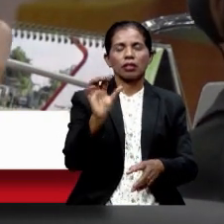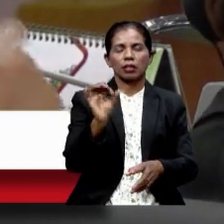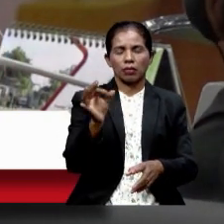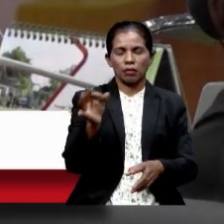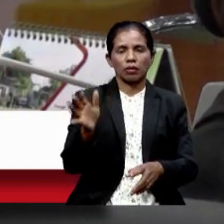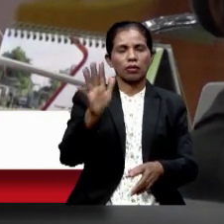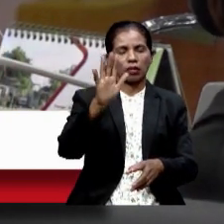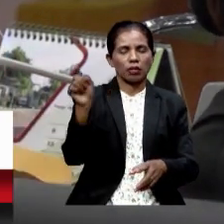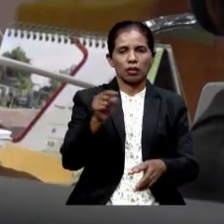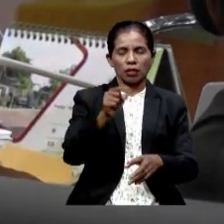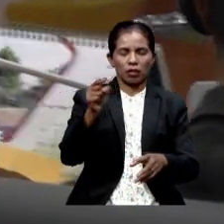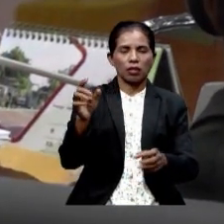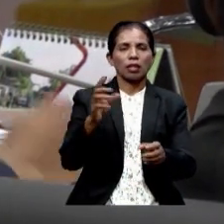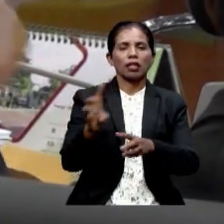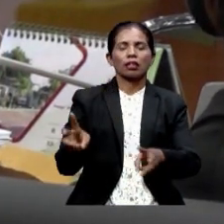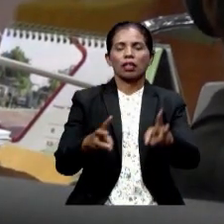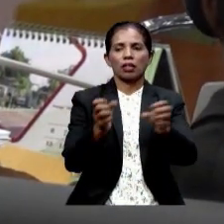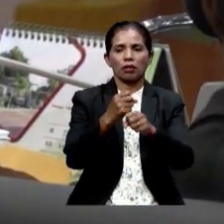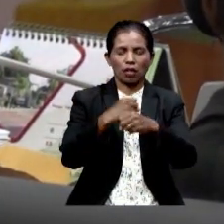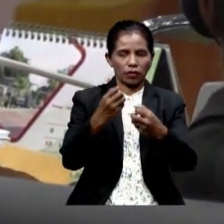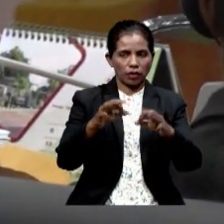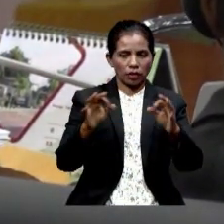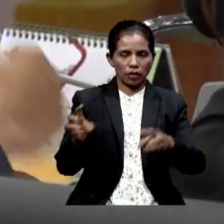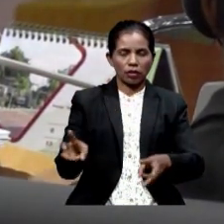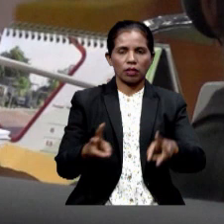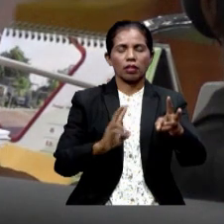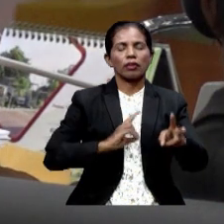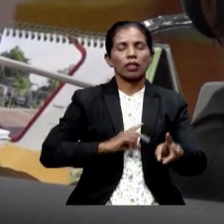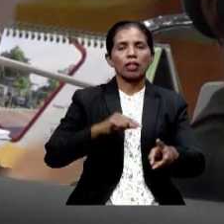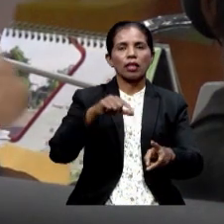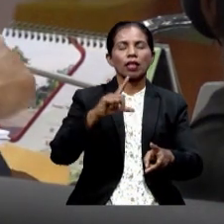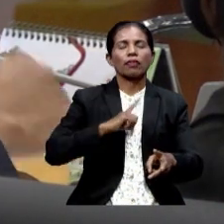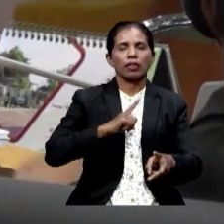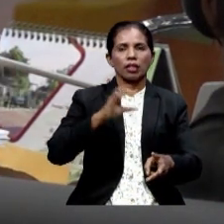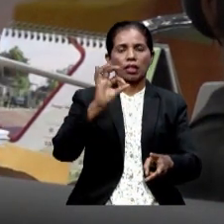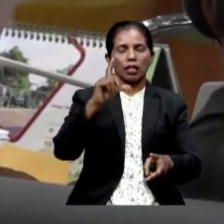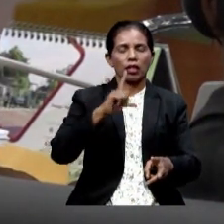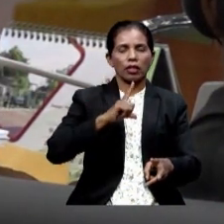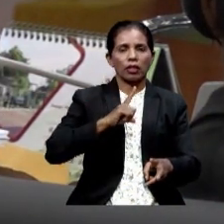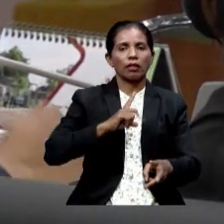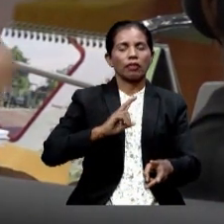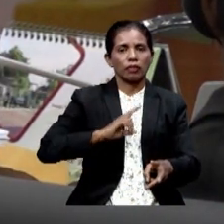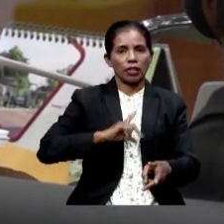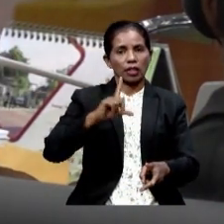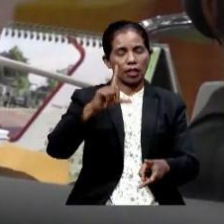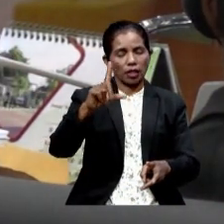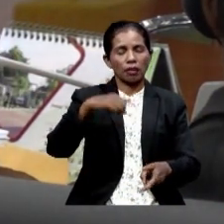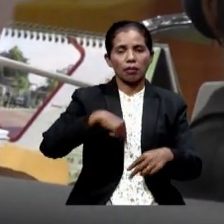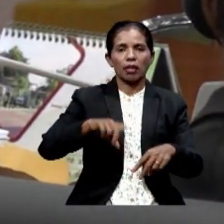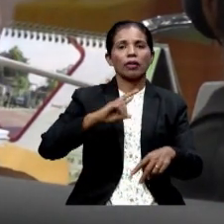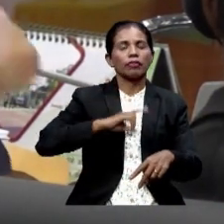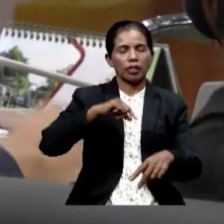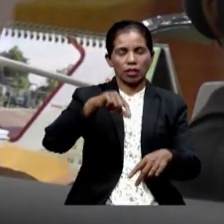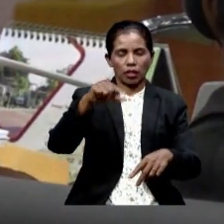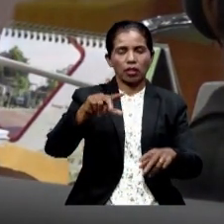ir estrada estrada do concluído tona. Agora estrada usi venilale bavikeke ne, nia patine ele ia fatine. Tamba companhia local ida